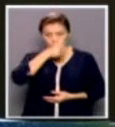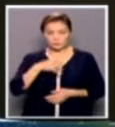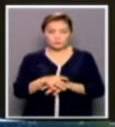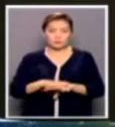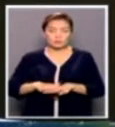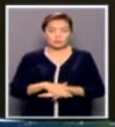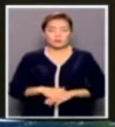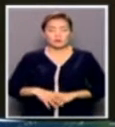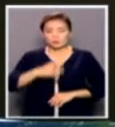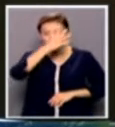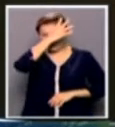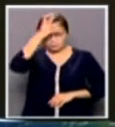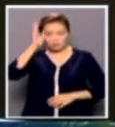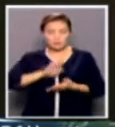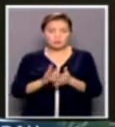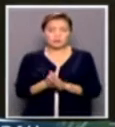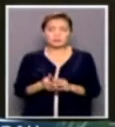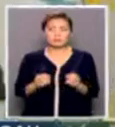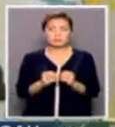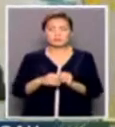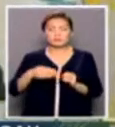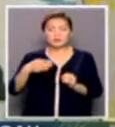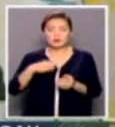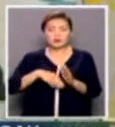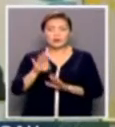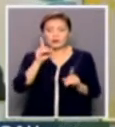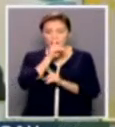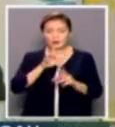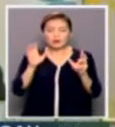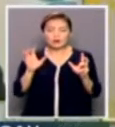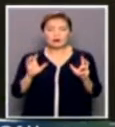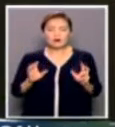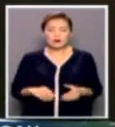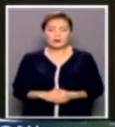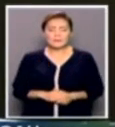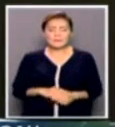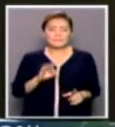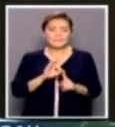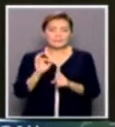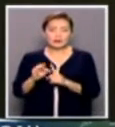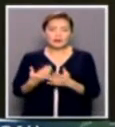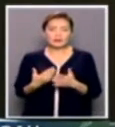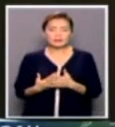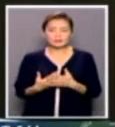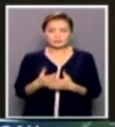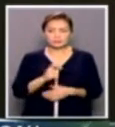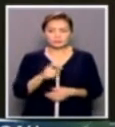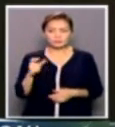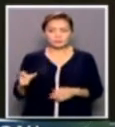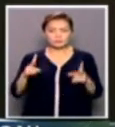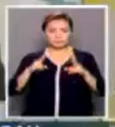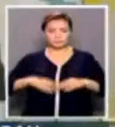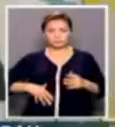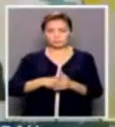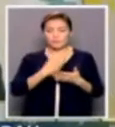елімізде COVID-19 жағдайы тұрақтанбайтын болса, қаралып отырған заң жобасында бұл мақсаттарға қаражаттар